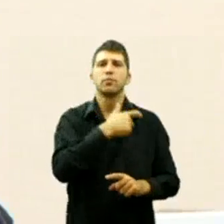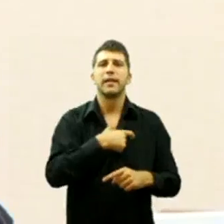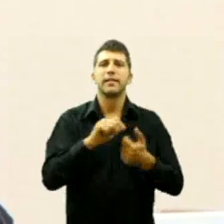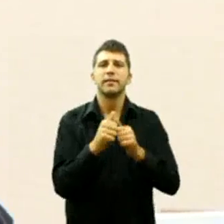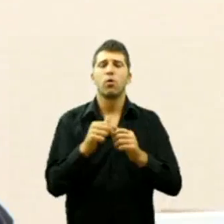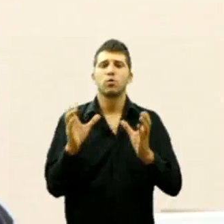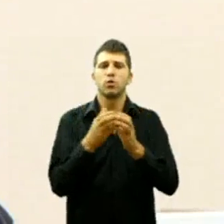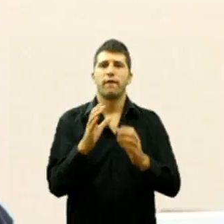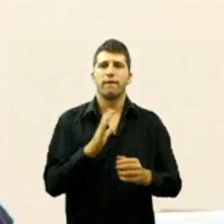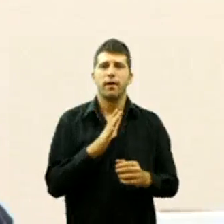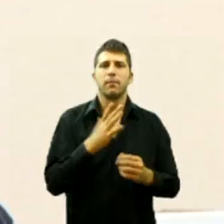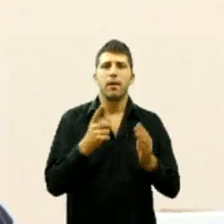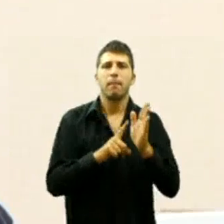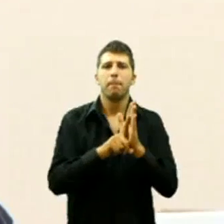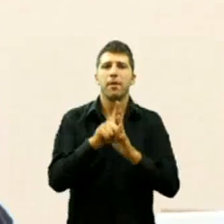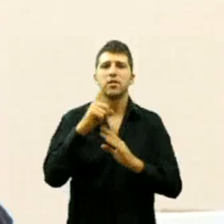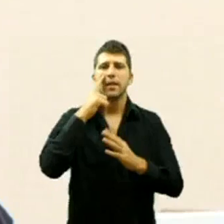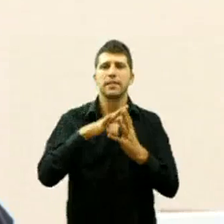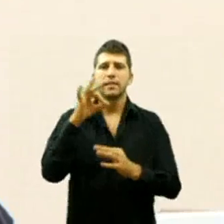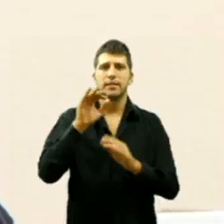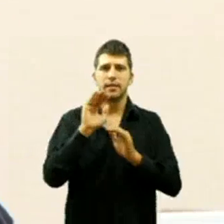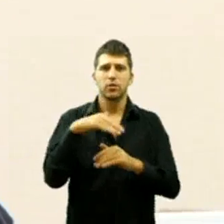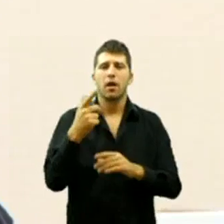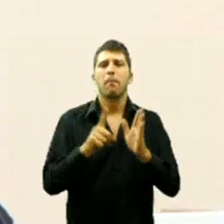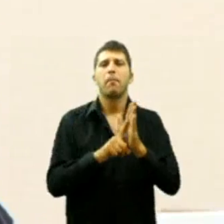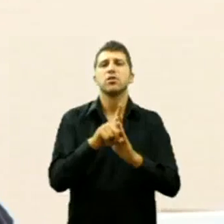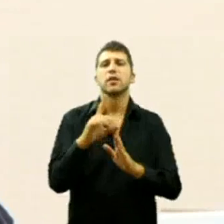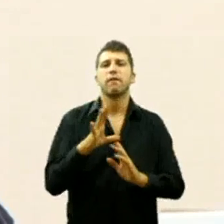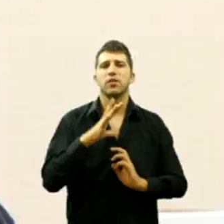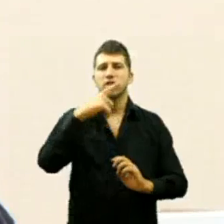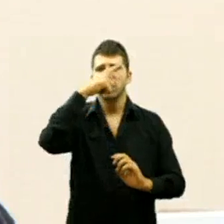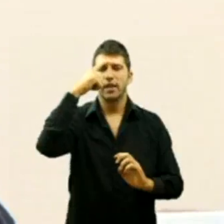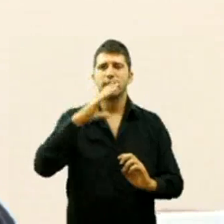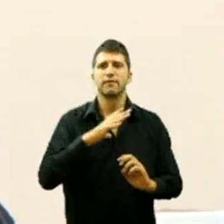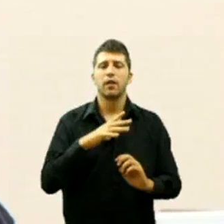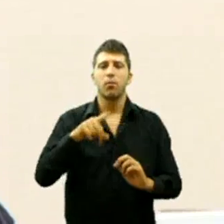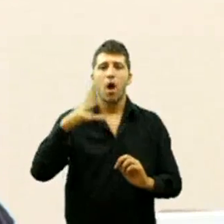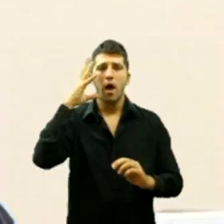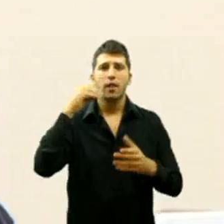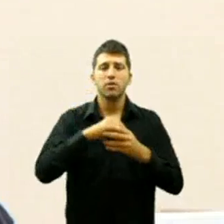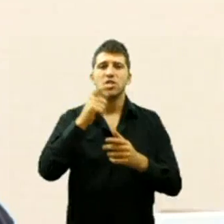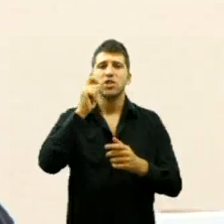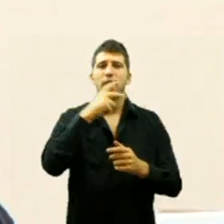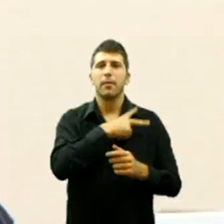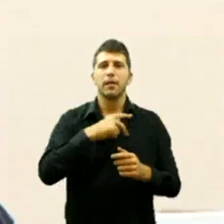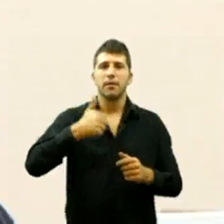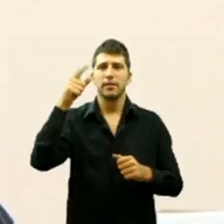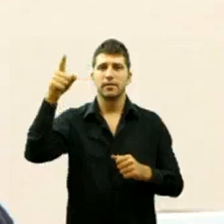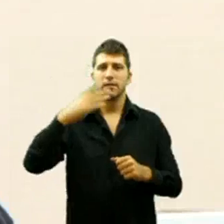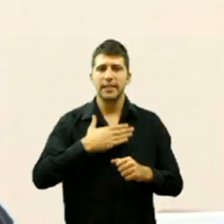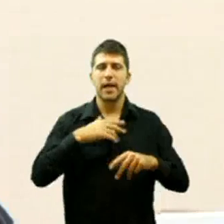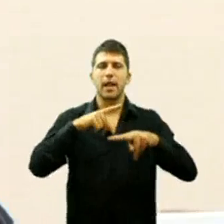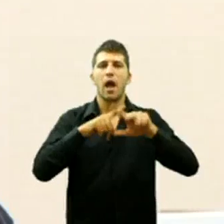var. Tabii başarı insana destek geldikten sonra başarının gelme şansı daha fazla oluyor. Bu anlamda Çankaya Belediyesi Başkanımız Sayın